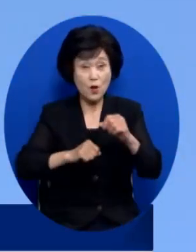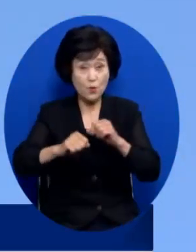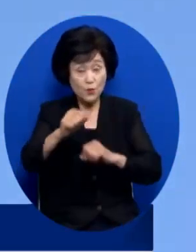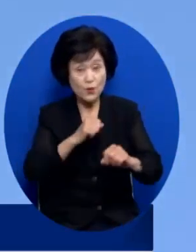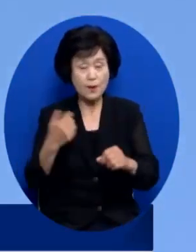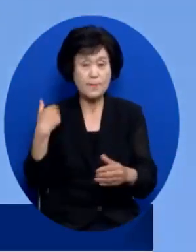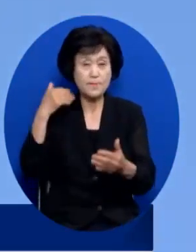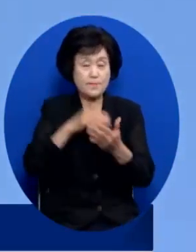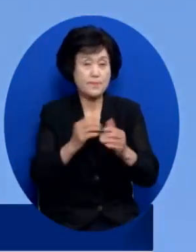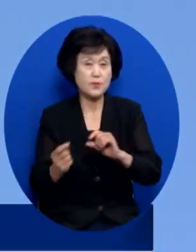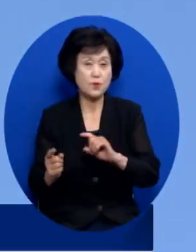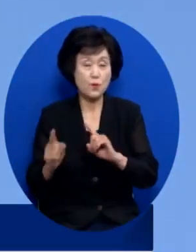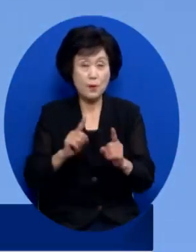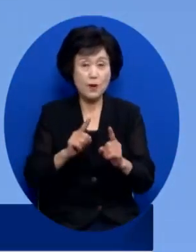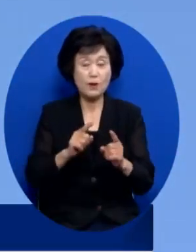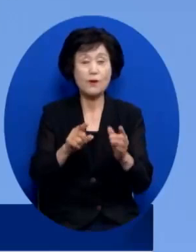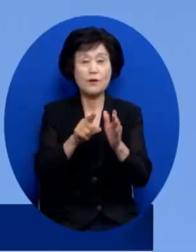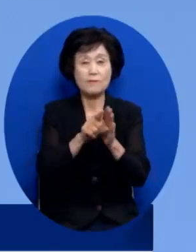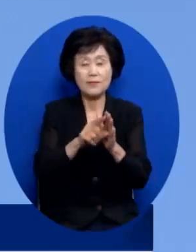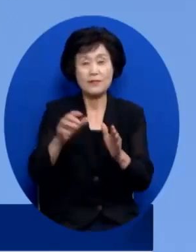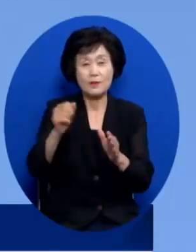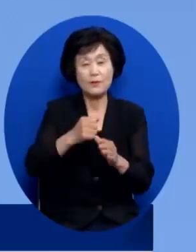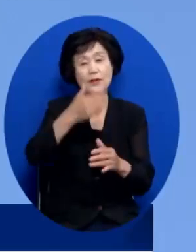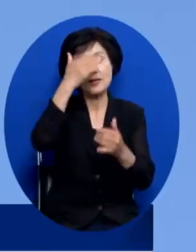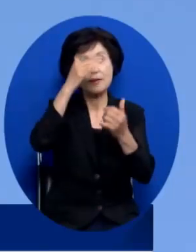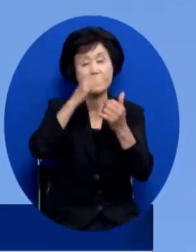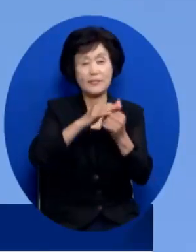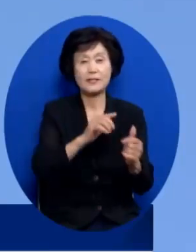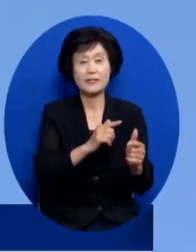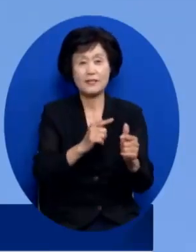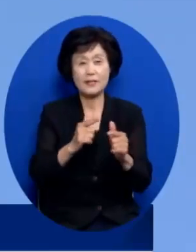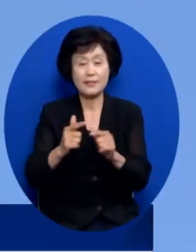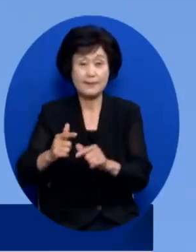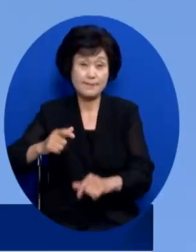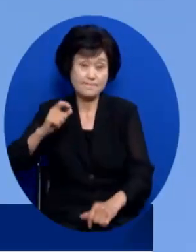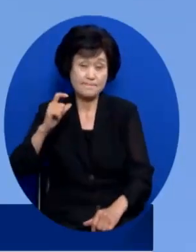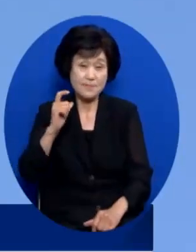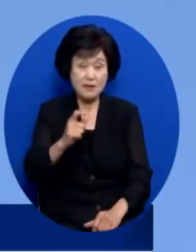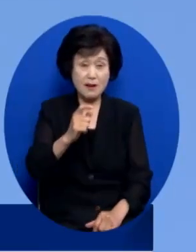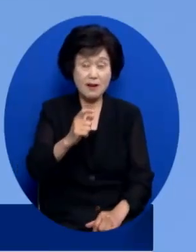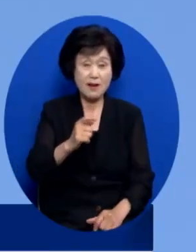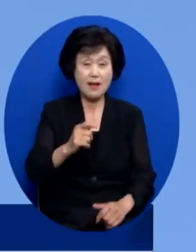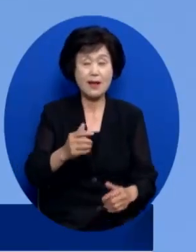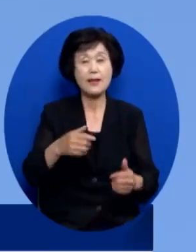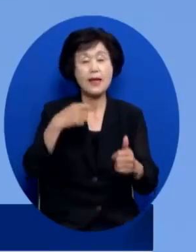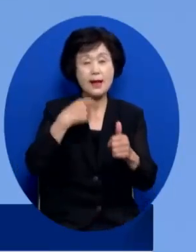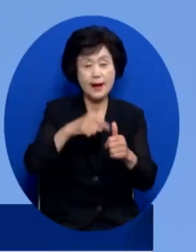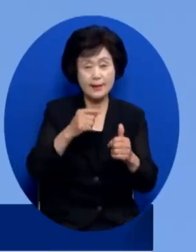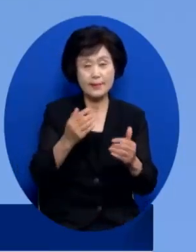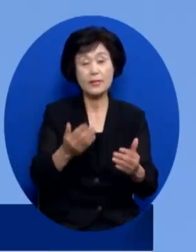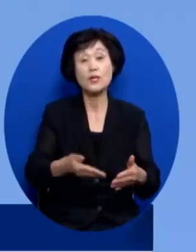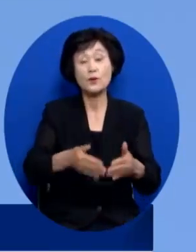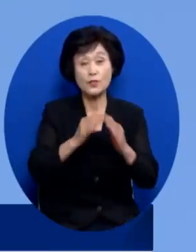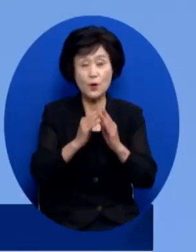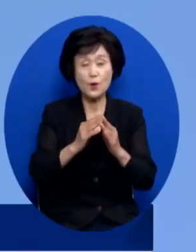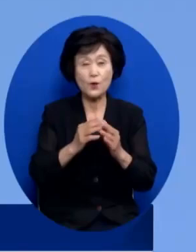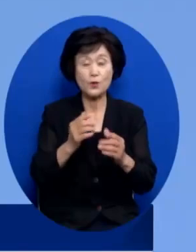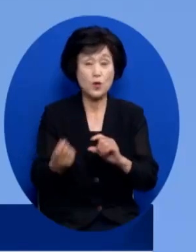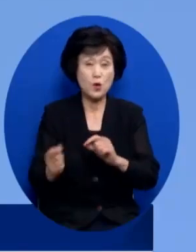회복하고 믿음으로 다음 세대를 든든히 세워 부흥의